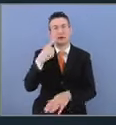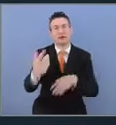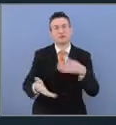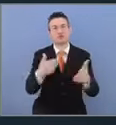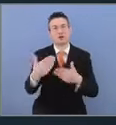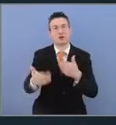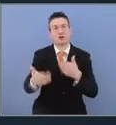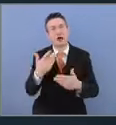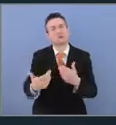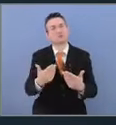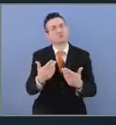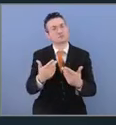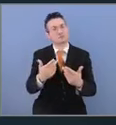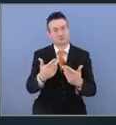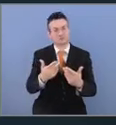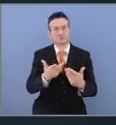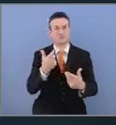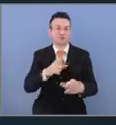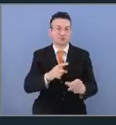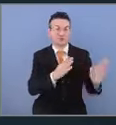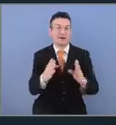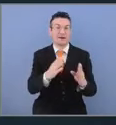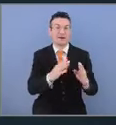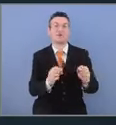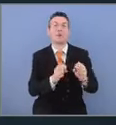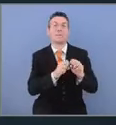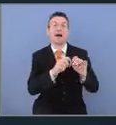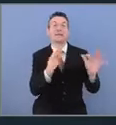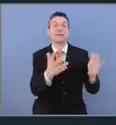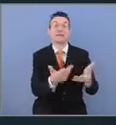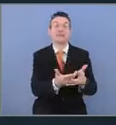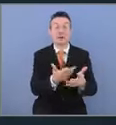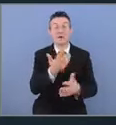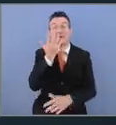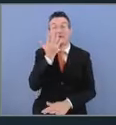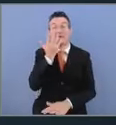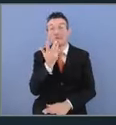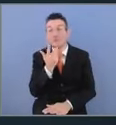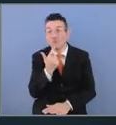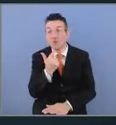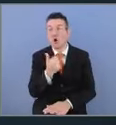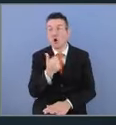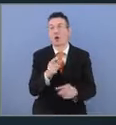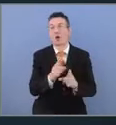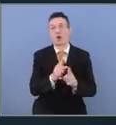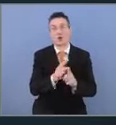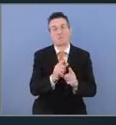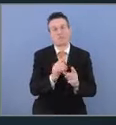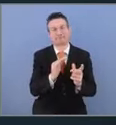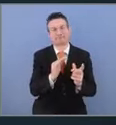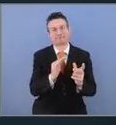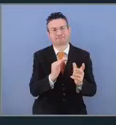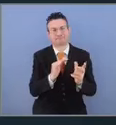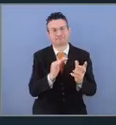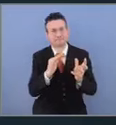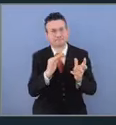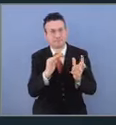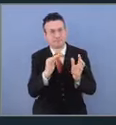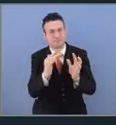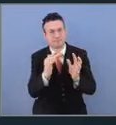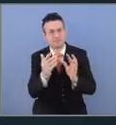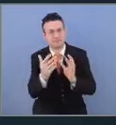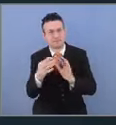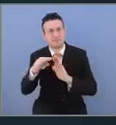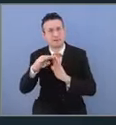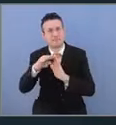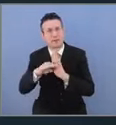la pandemia, nel cercare di riconvertire attraverso un indirizzo anche programmatorio finanziario, in quel caso non il FESR come in questa